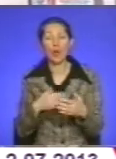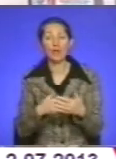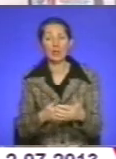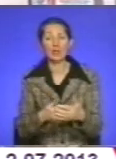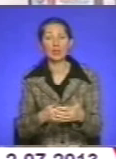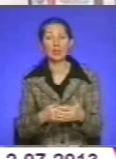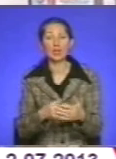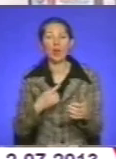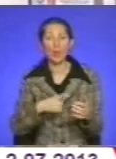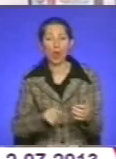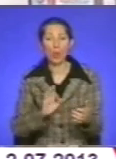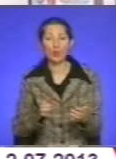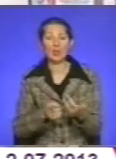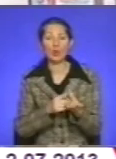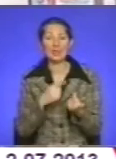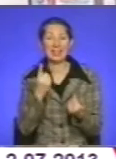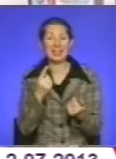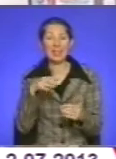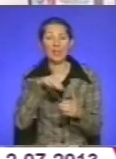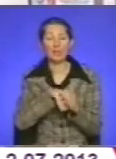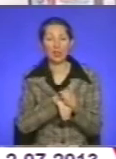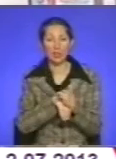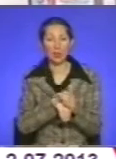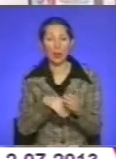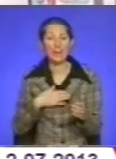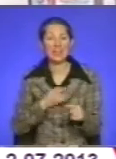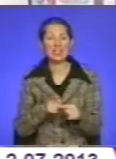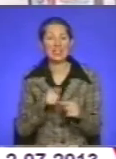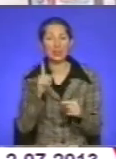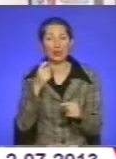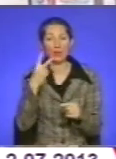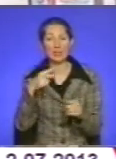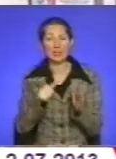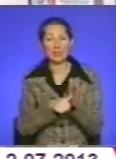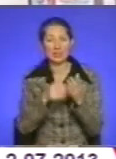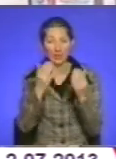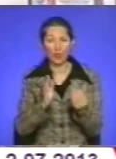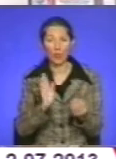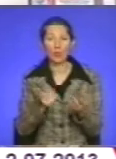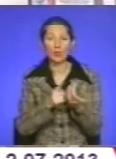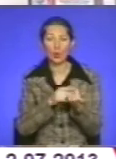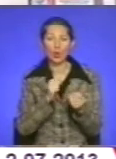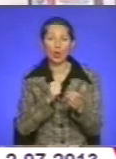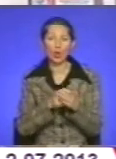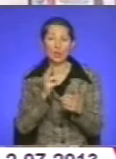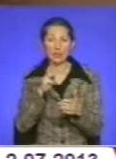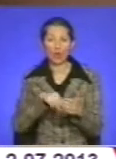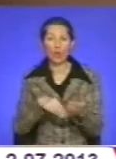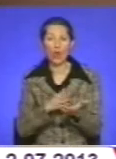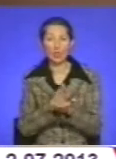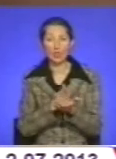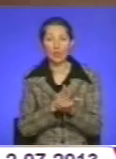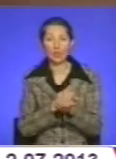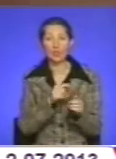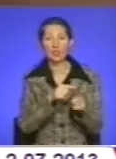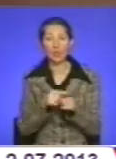буде нараховуватися єдиний внесок. Тобто ми оцих 126 днів будемо зараховувати уже до страхового стажу. За